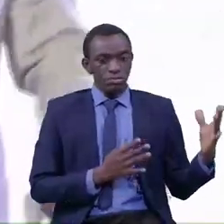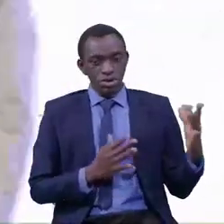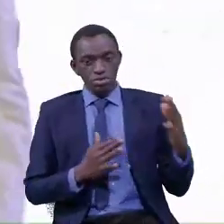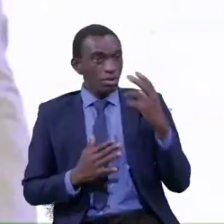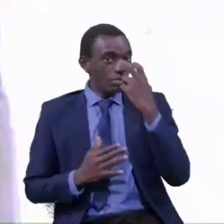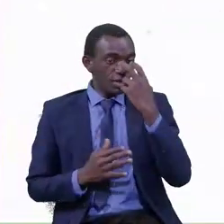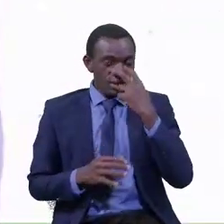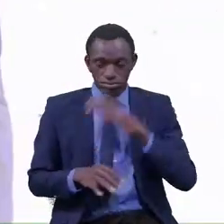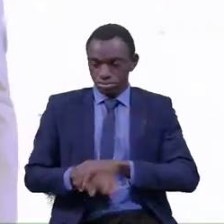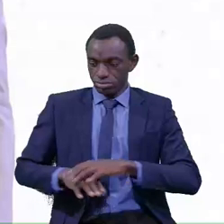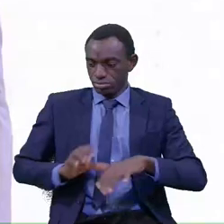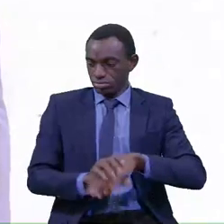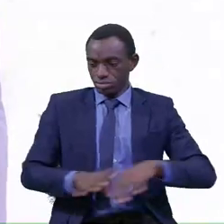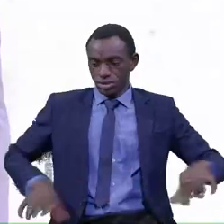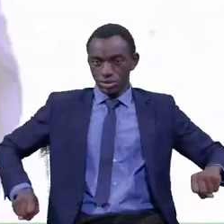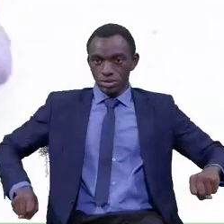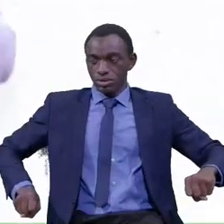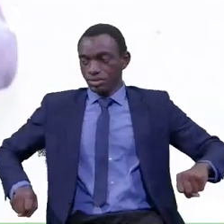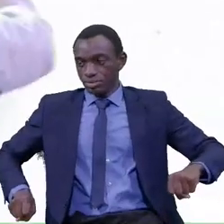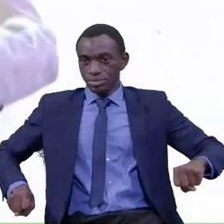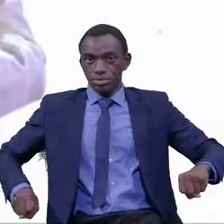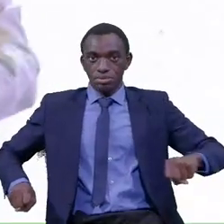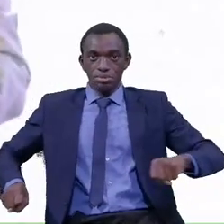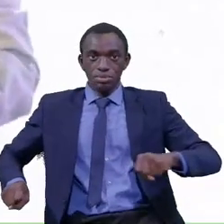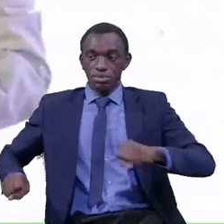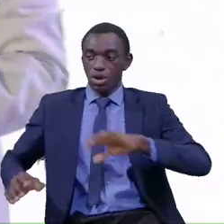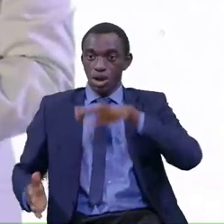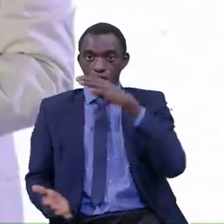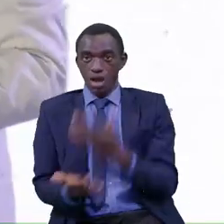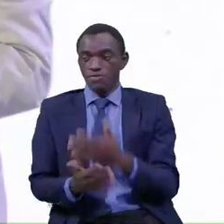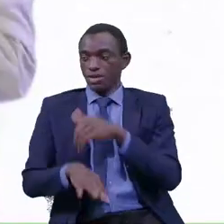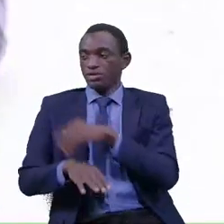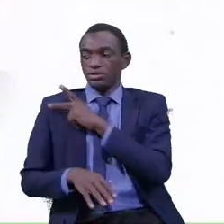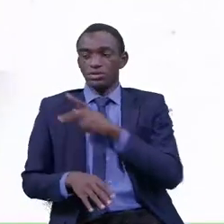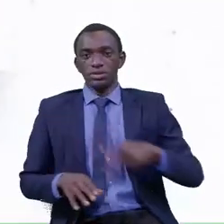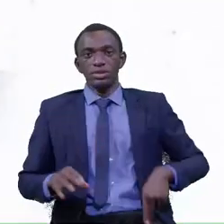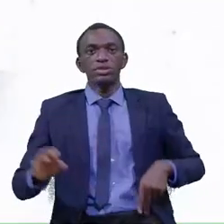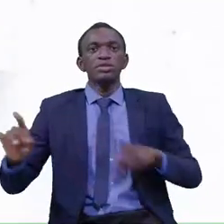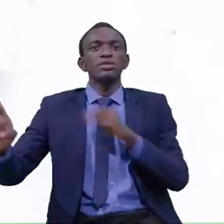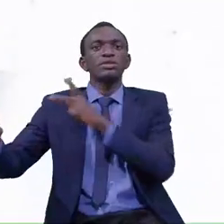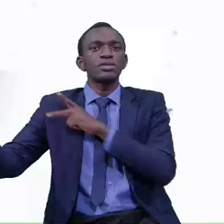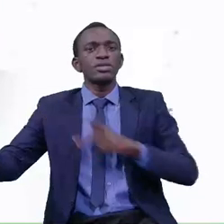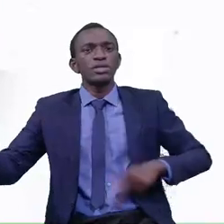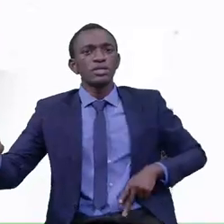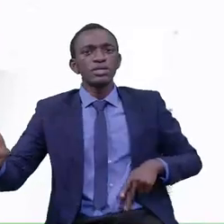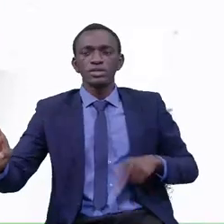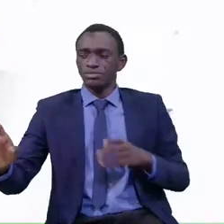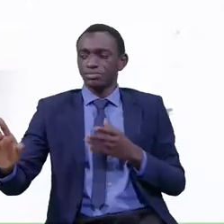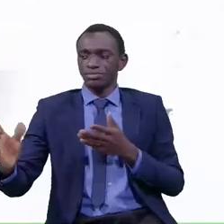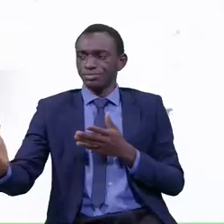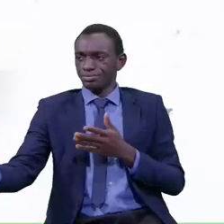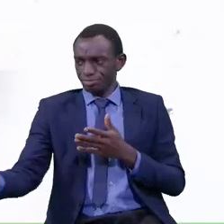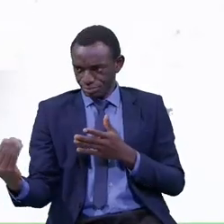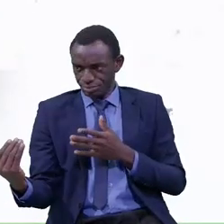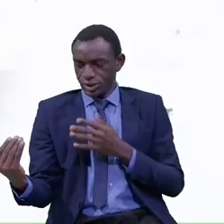Voici l'homme, le roi qu'il cherchait. Vraiment. Il a dit, Seigneur, ouvre leurs